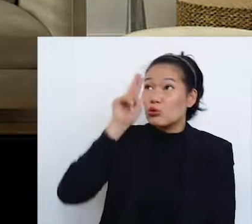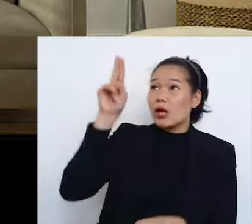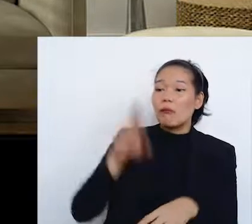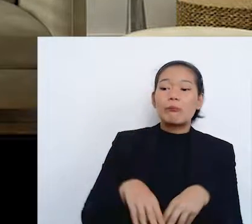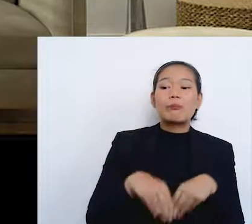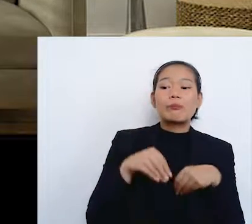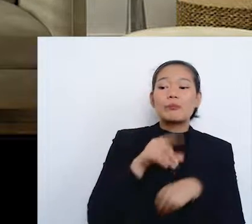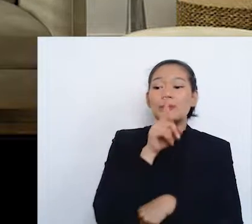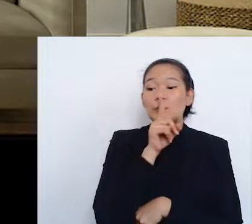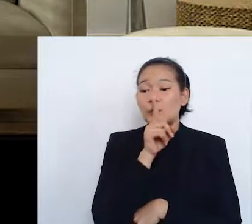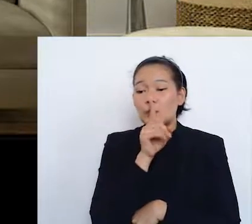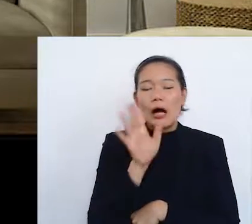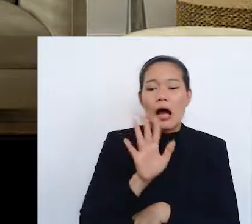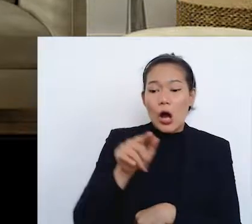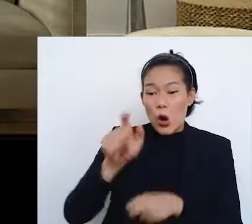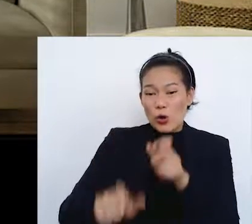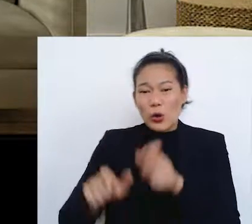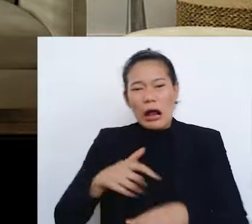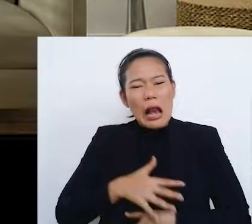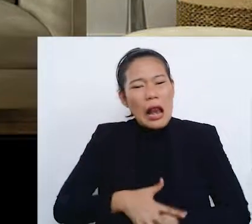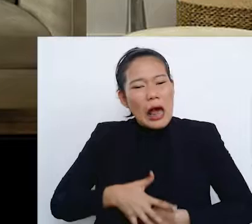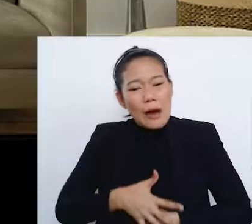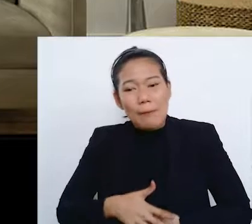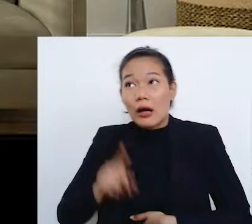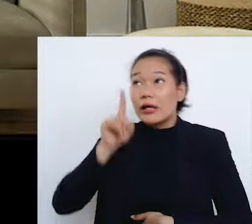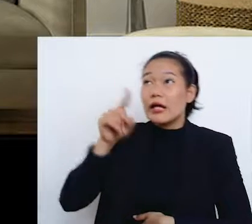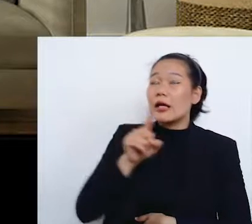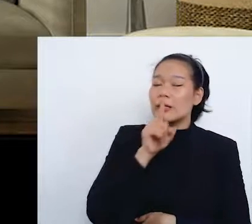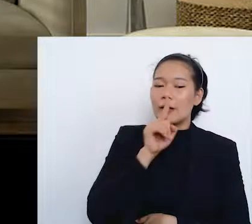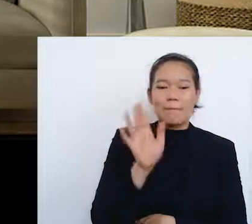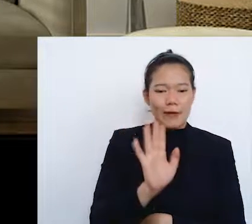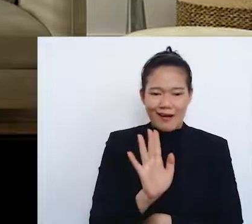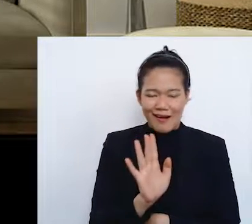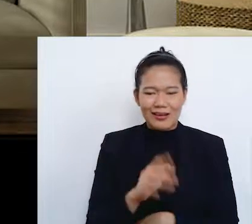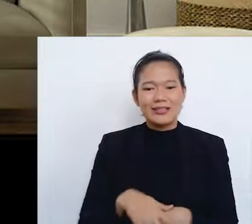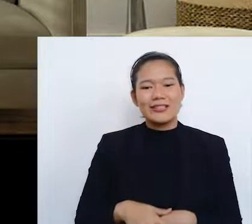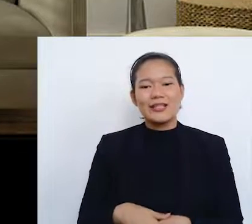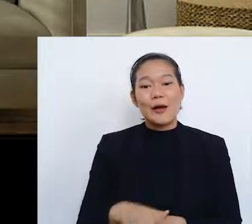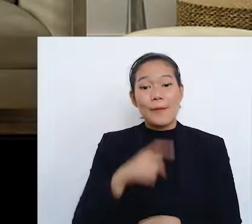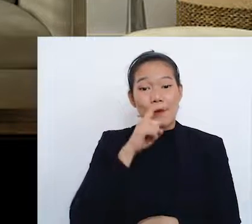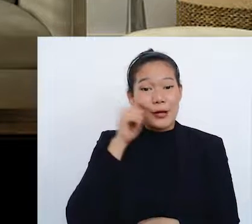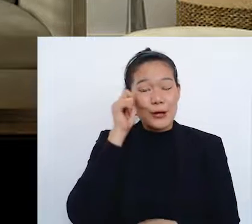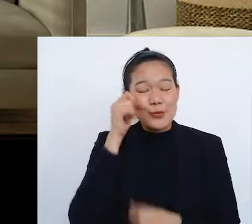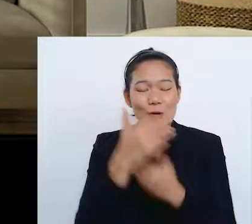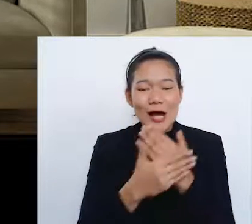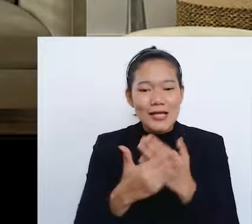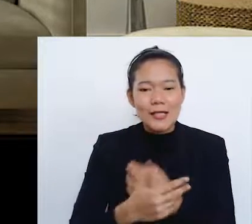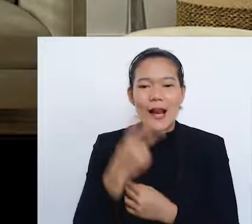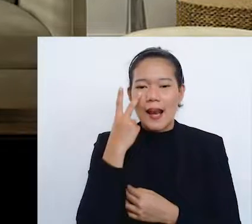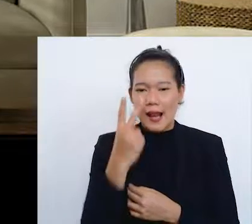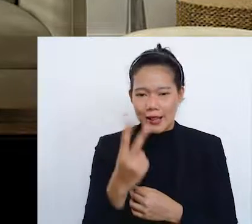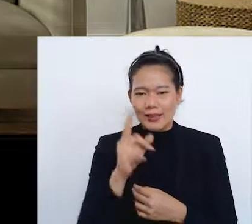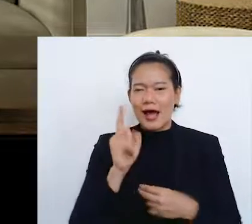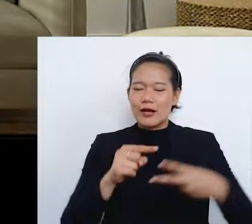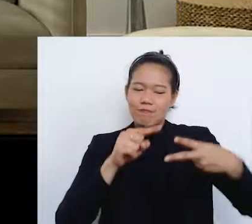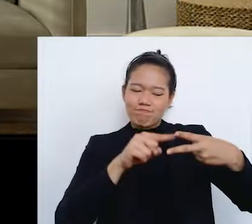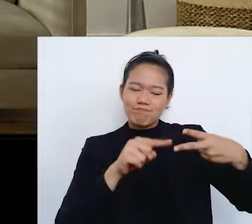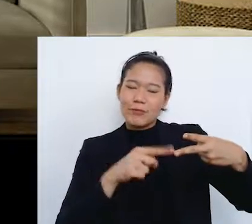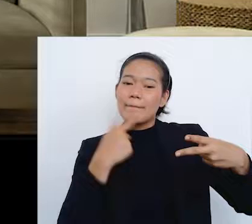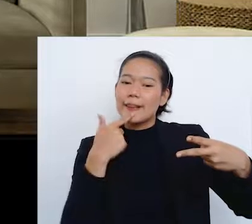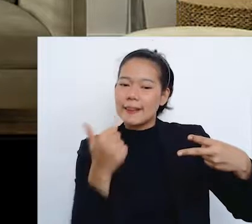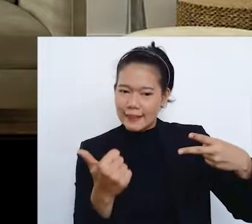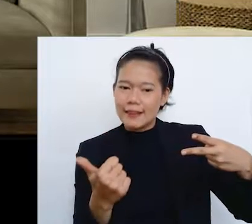kekurangan, apalagi sampai kelaparan. Bapak Ibu yang terkasih, perhatikanlah, ada dua